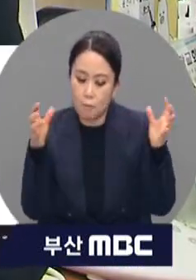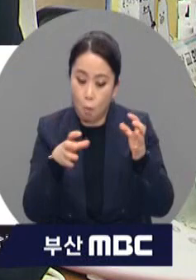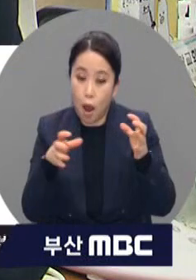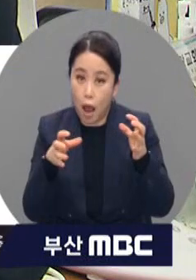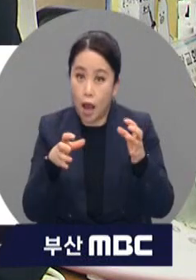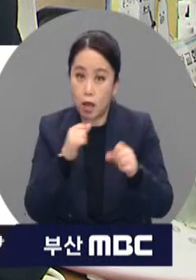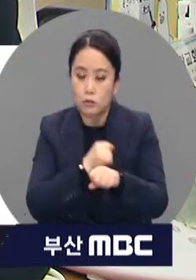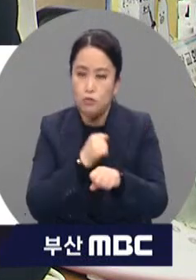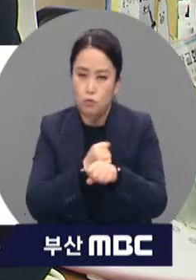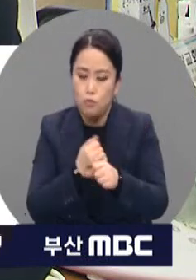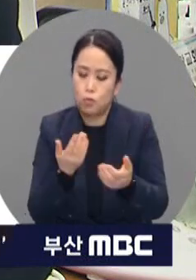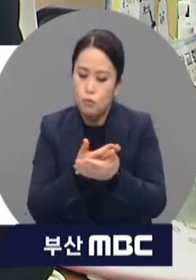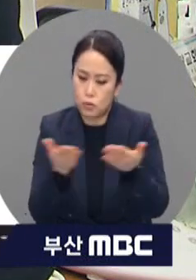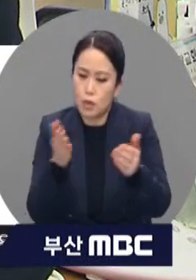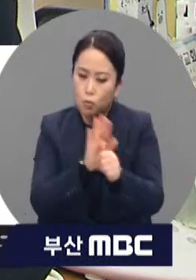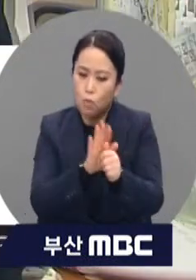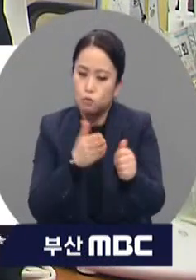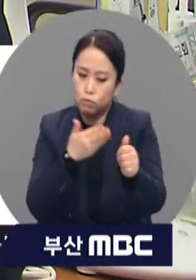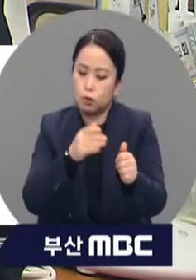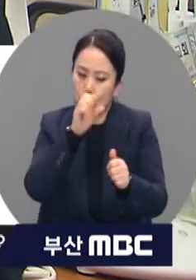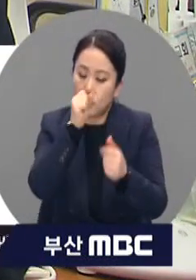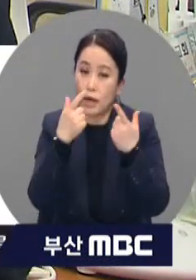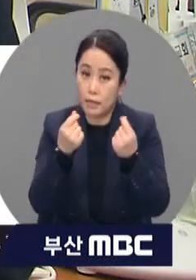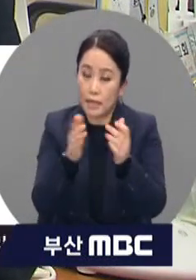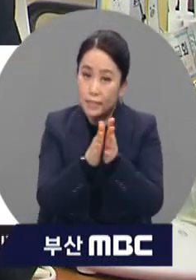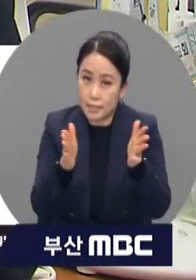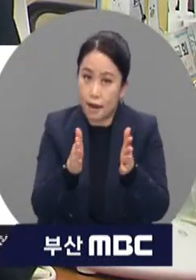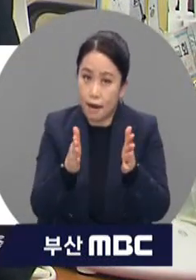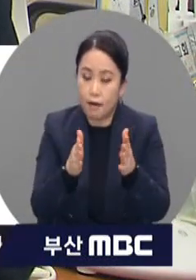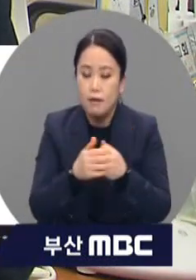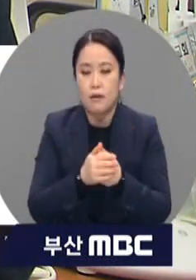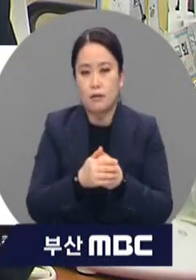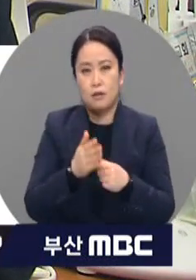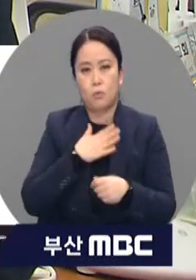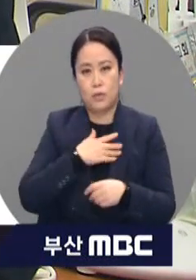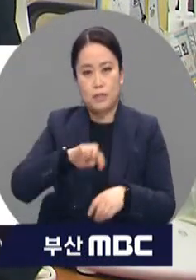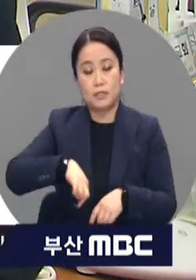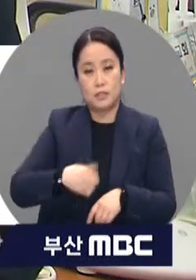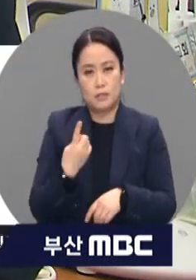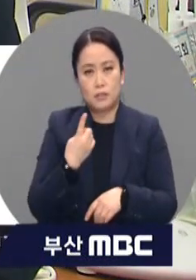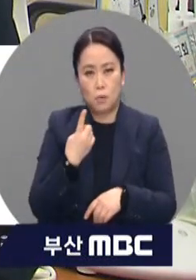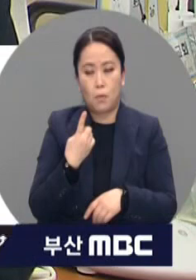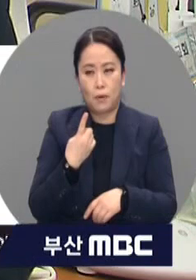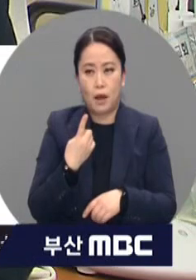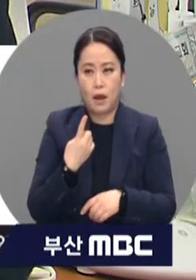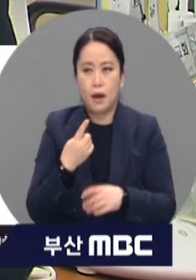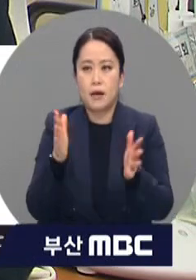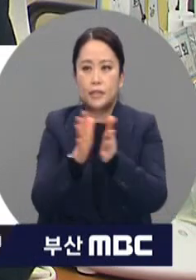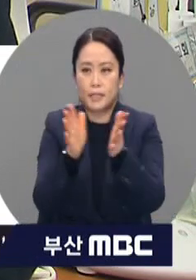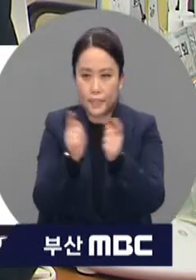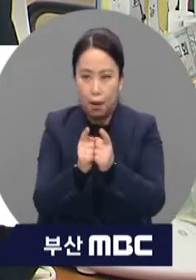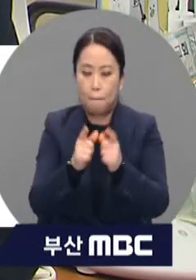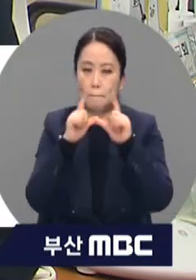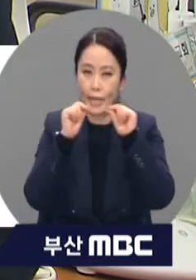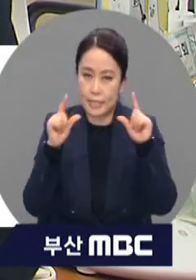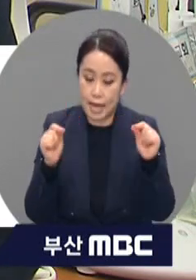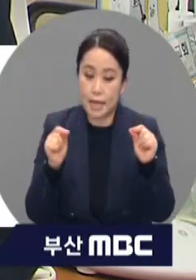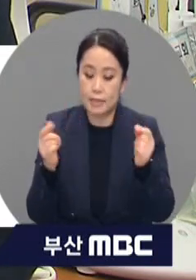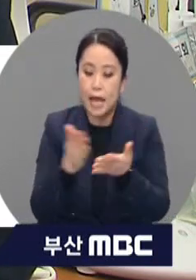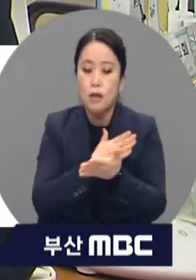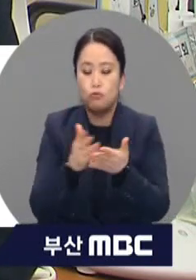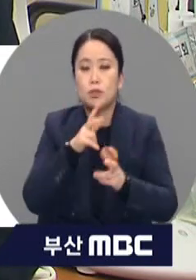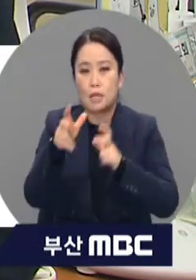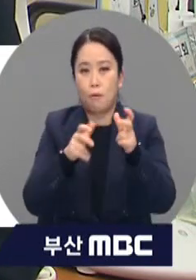모아가지고 일을 하면 좋겠다고 생각을 했습니다. 우리 스스로 자력으로 이렇게 반찬 나눔 사업을